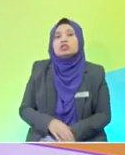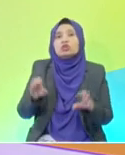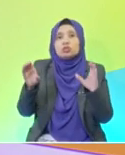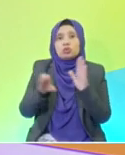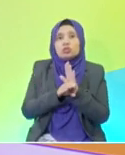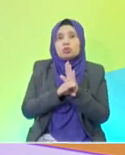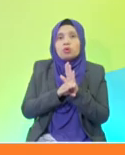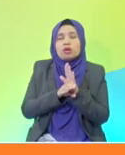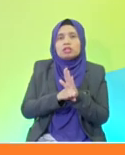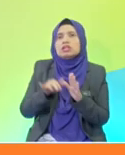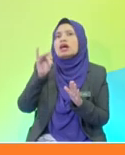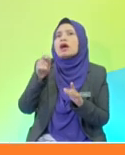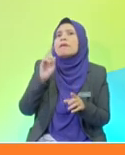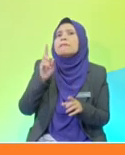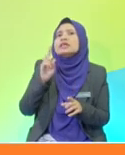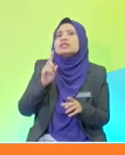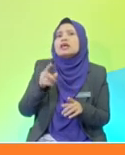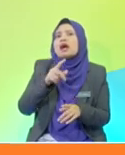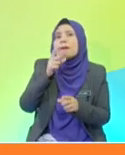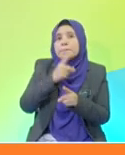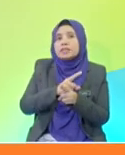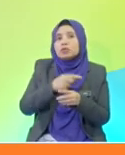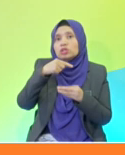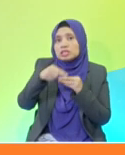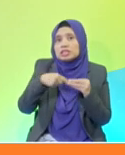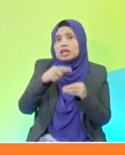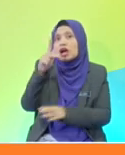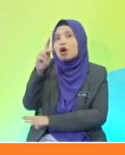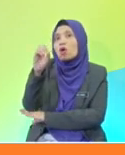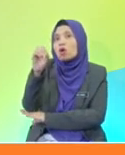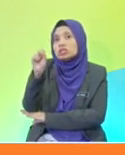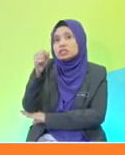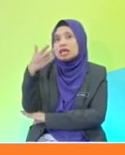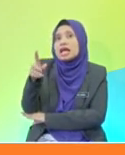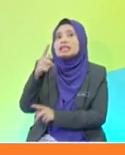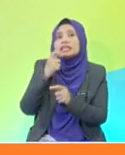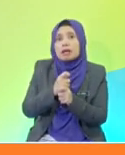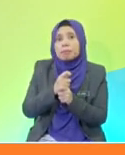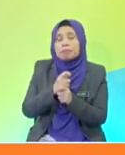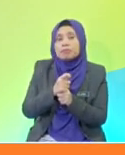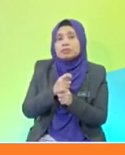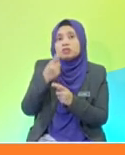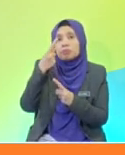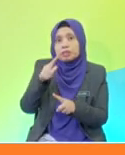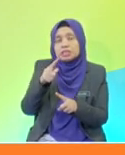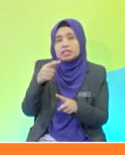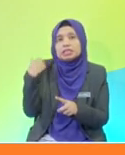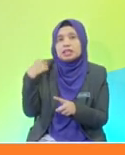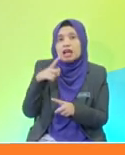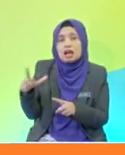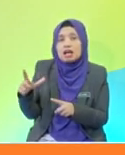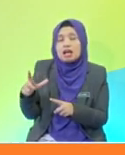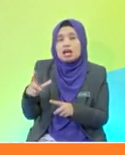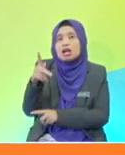pernyataan yang manakah betul tentang cost tetap oke di mana javani adalah Oke